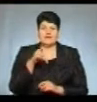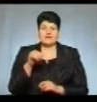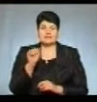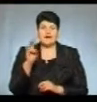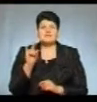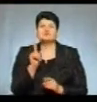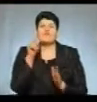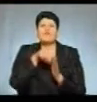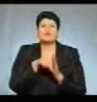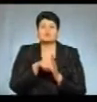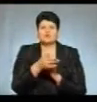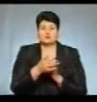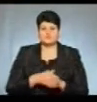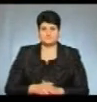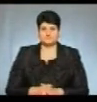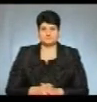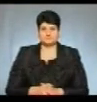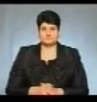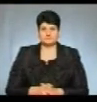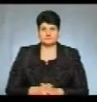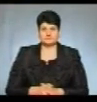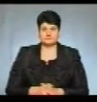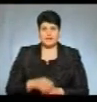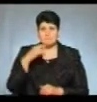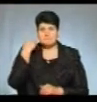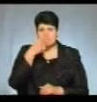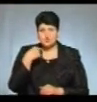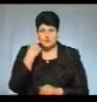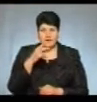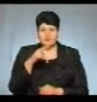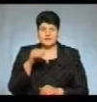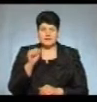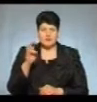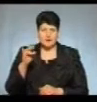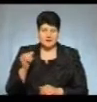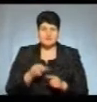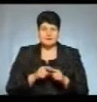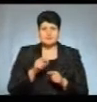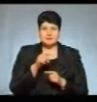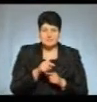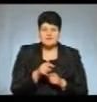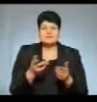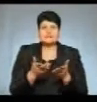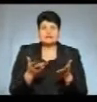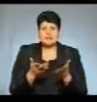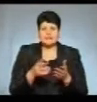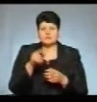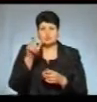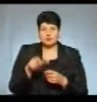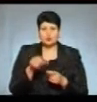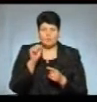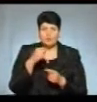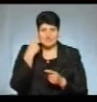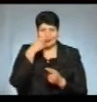входить до персональних даних? Ну, персональні дані – це ті дані, за якими особу можна ідентифікувати,